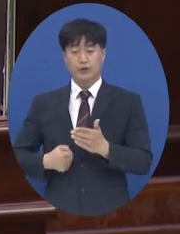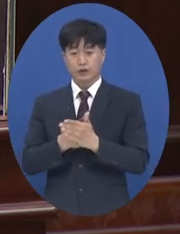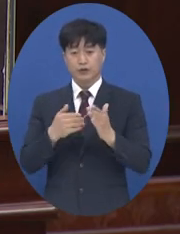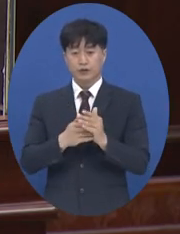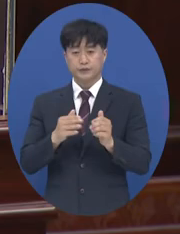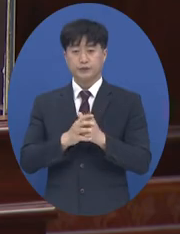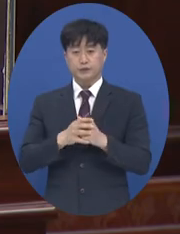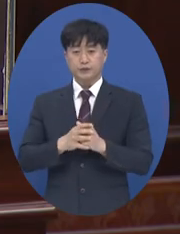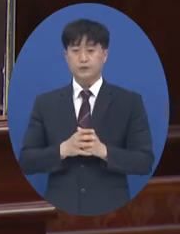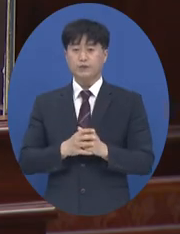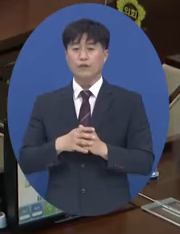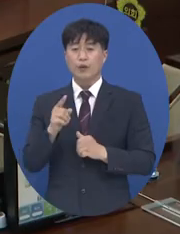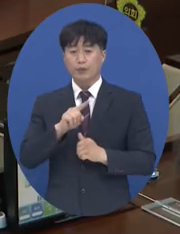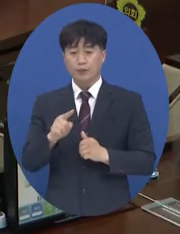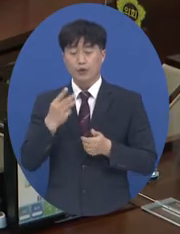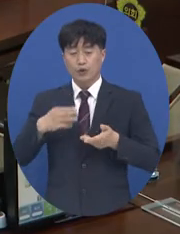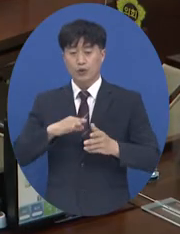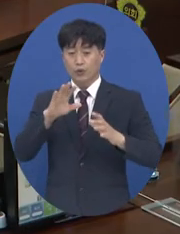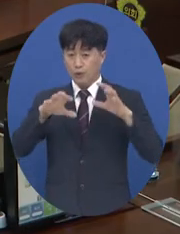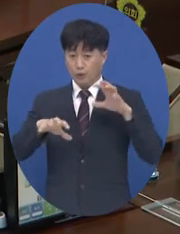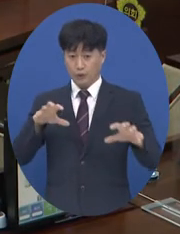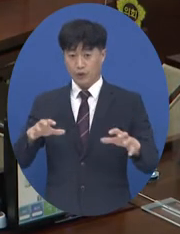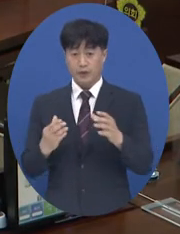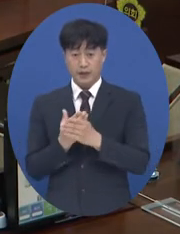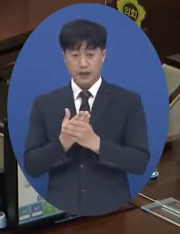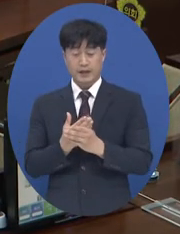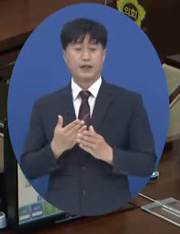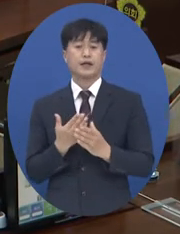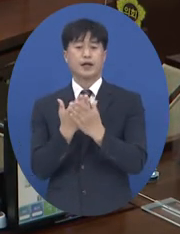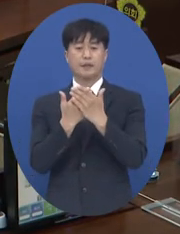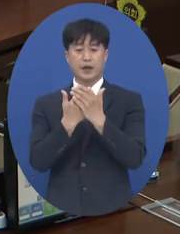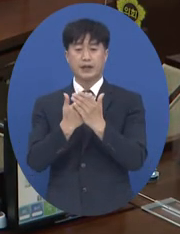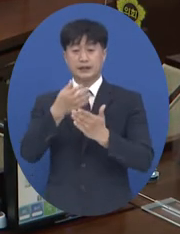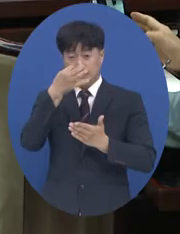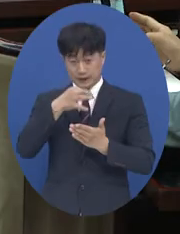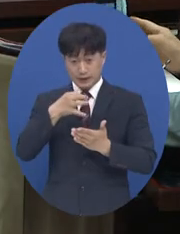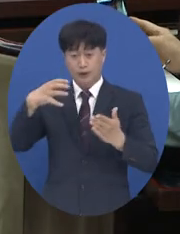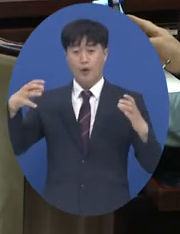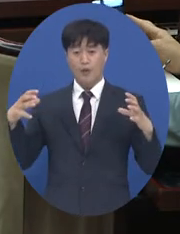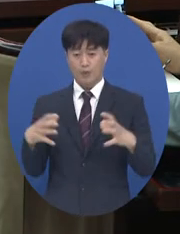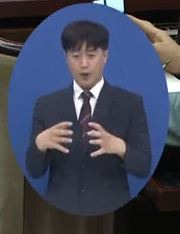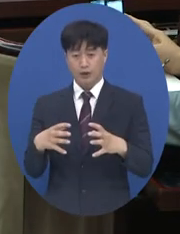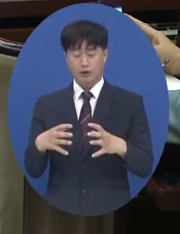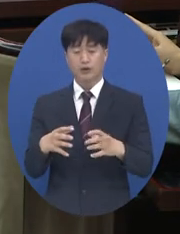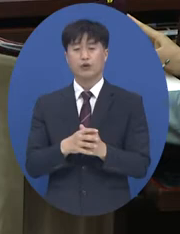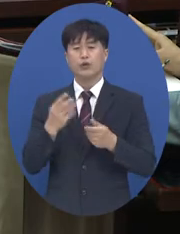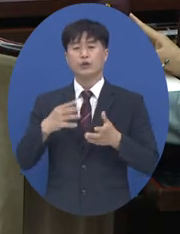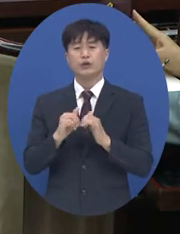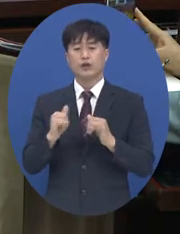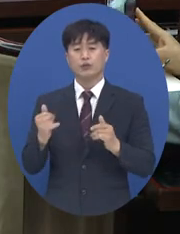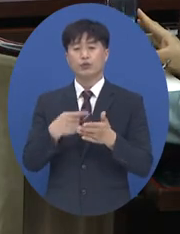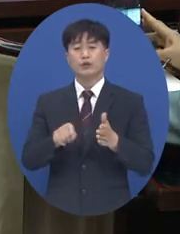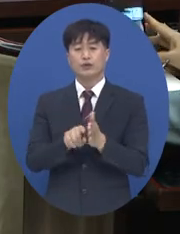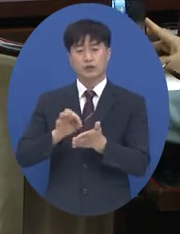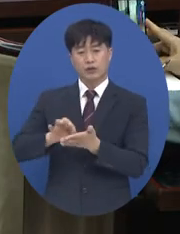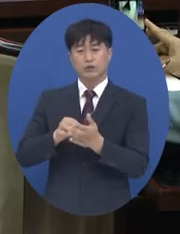개발이익 도민안원기금은 경기도 전역에서 발생한 개발이익을 모아 도민을 위해 사용한다는 점에서 의미가